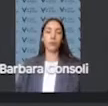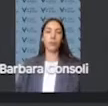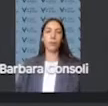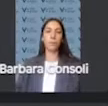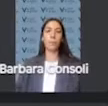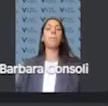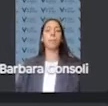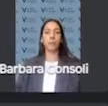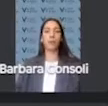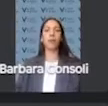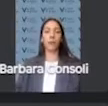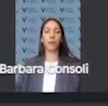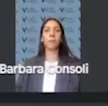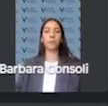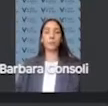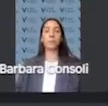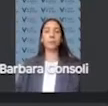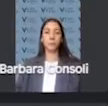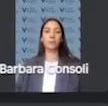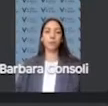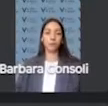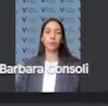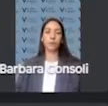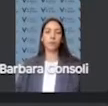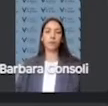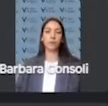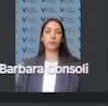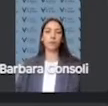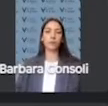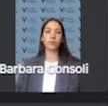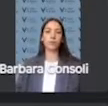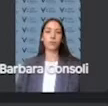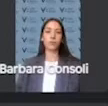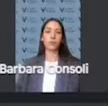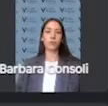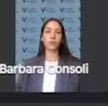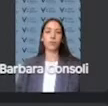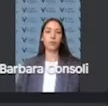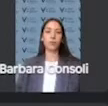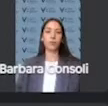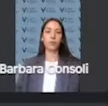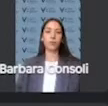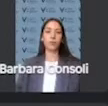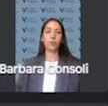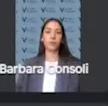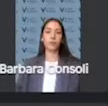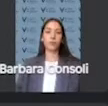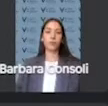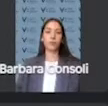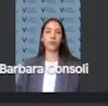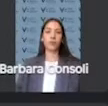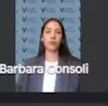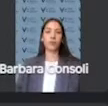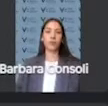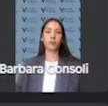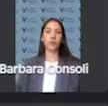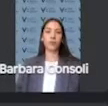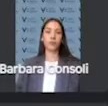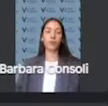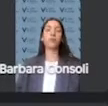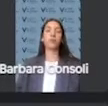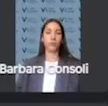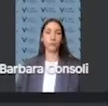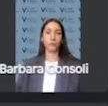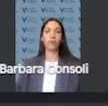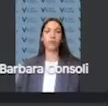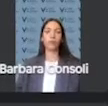commissione orientamento del nostro Dipartimento di Giurisprudenza, abbiamo, diciamo, deciso per il 9